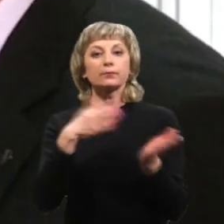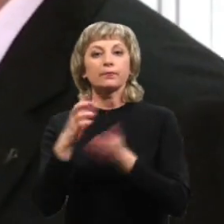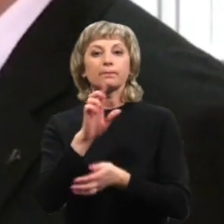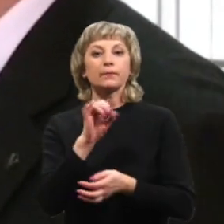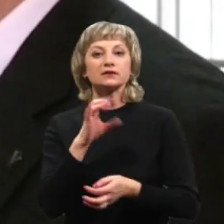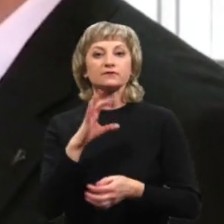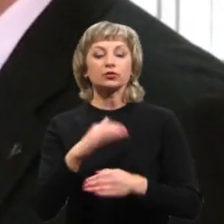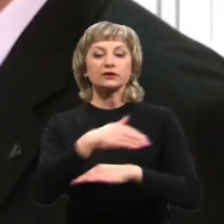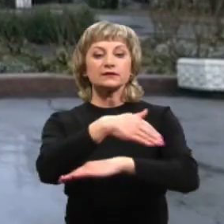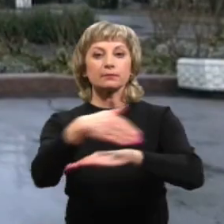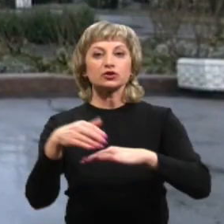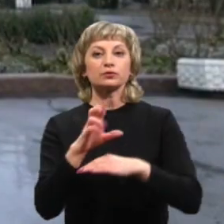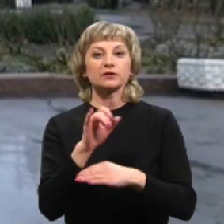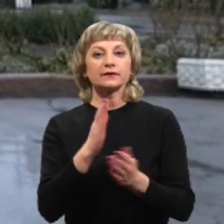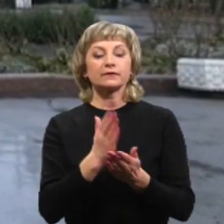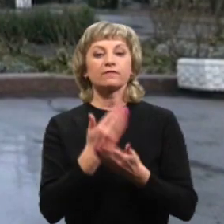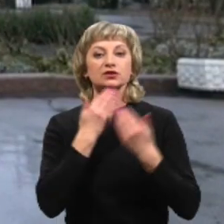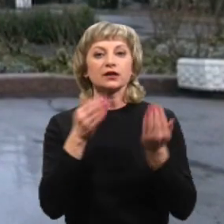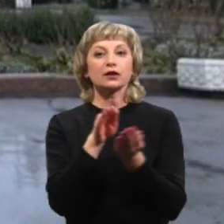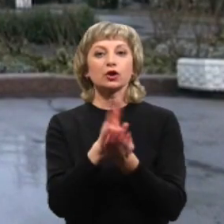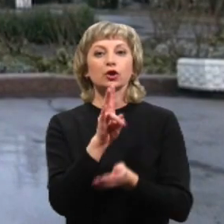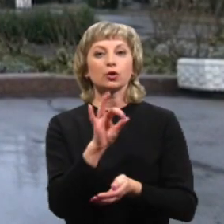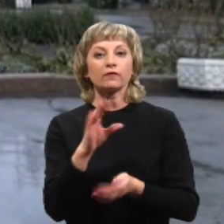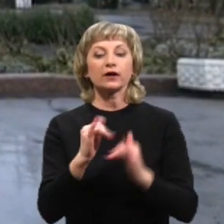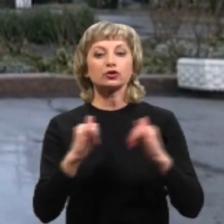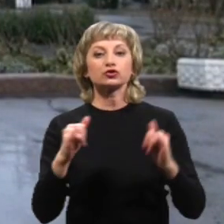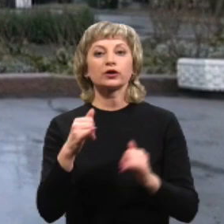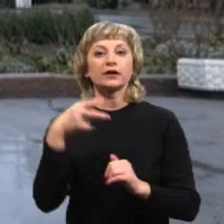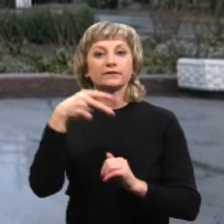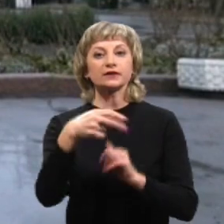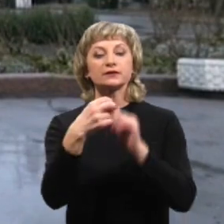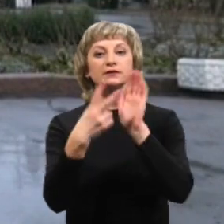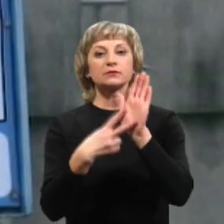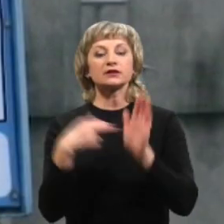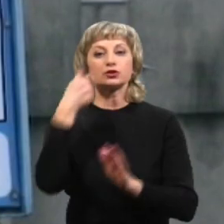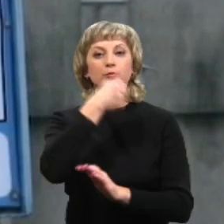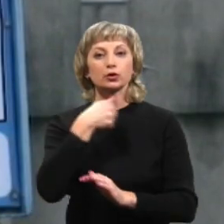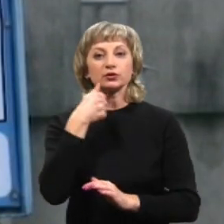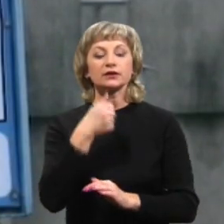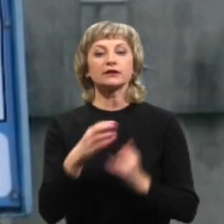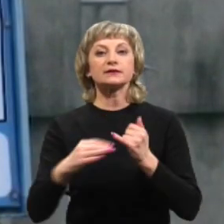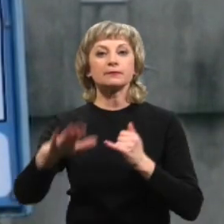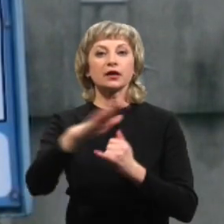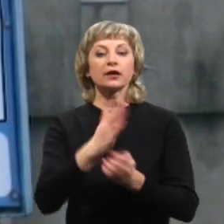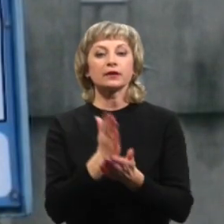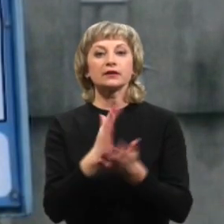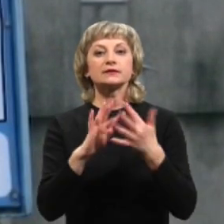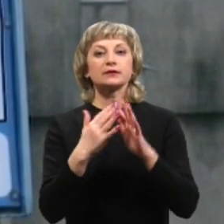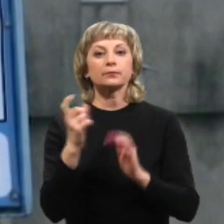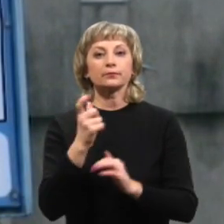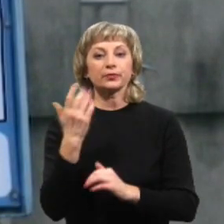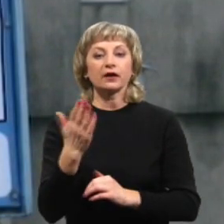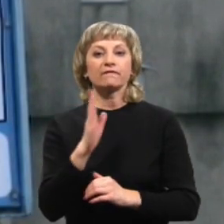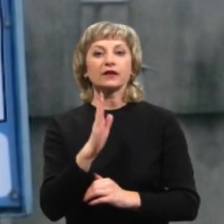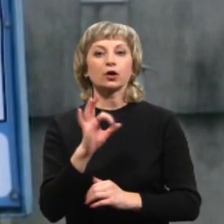за межами Басовкута, але ідеї. Востаннє кладовище Нове розширювали у 2017 році. Земля навколо належить сільгосппідприємствам